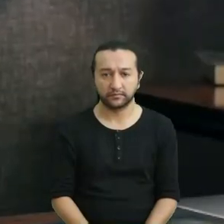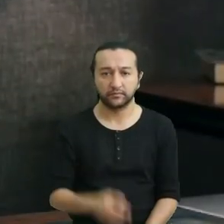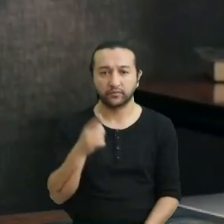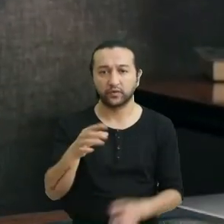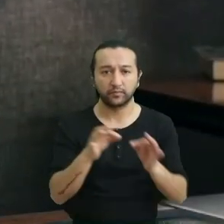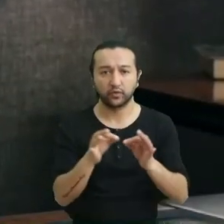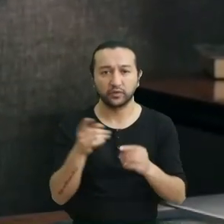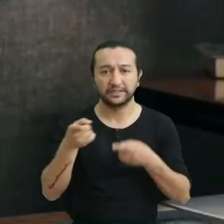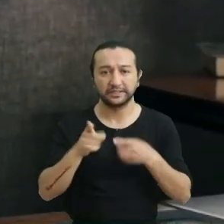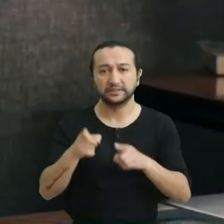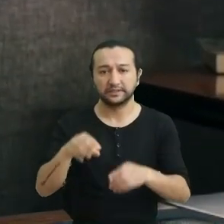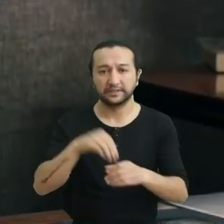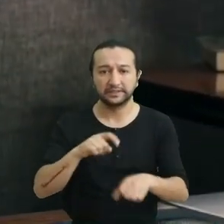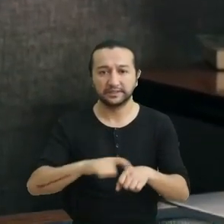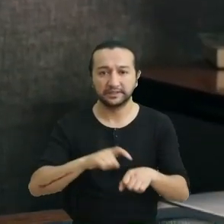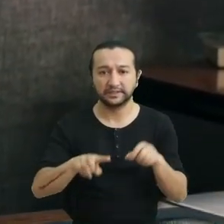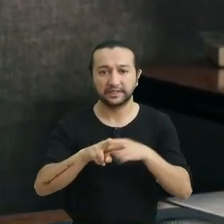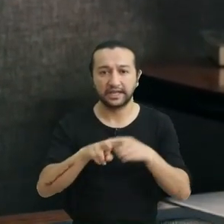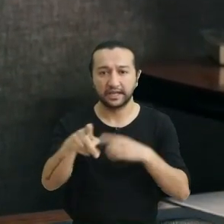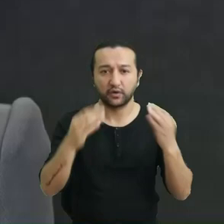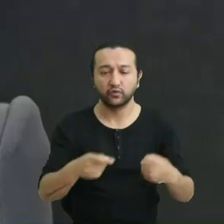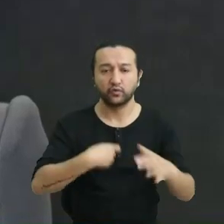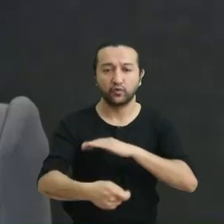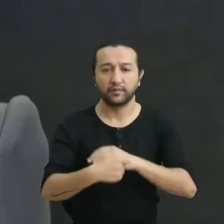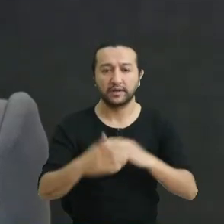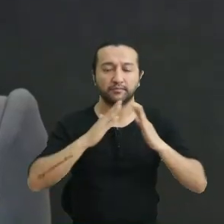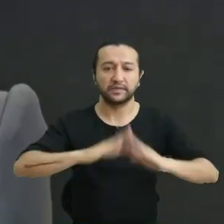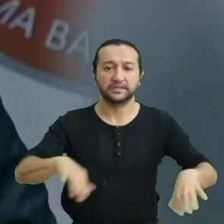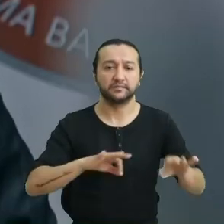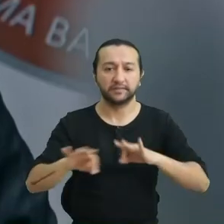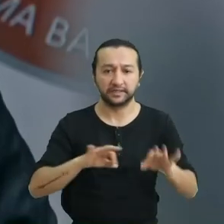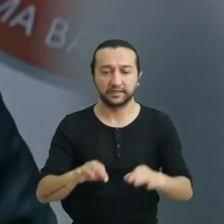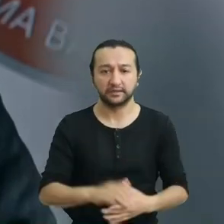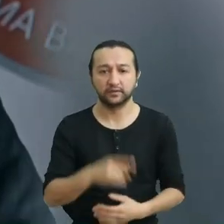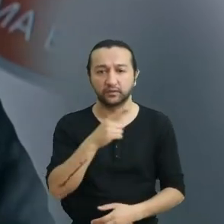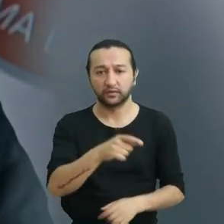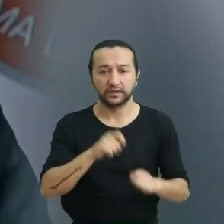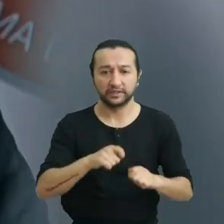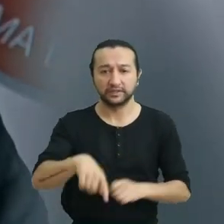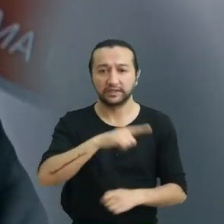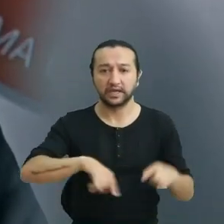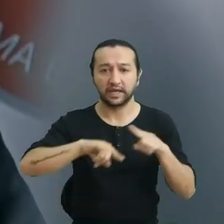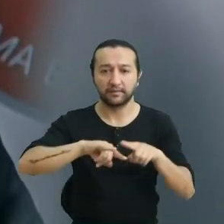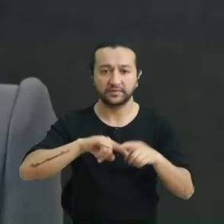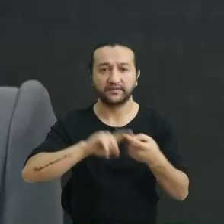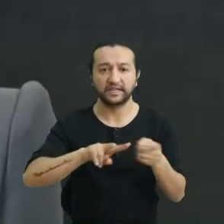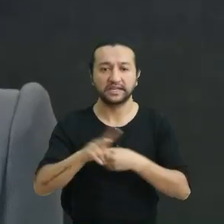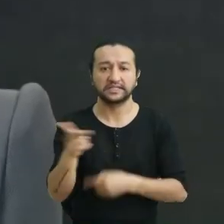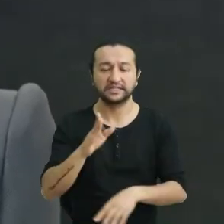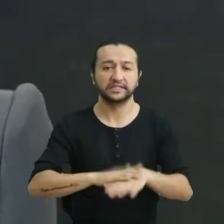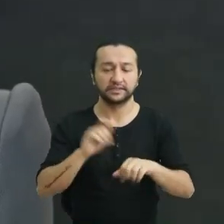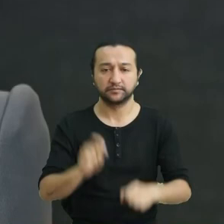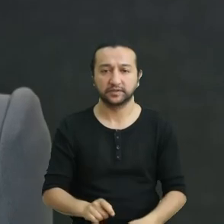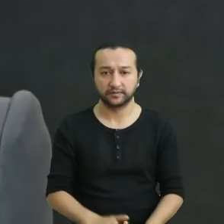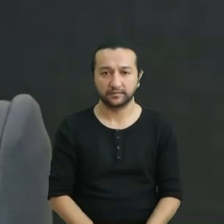Bir oğlu kışkırtmak için yeğenin olduğu kumarhaneye bir baskın planladık. Operasyonu Hamza ve Yağız yapacak.